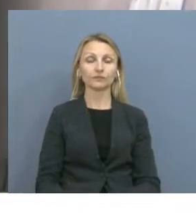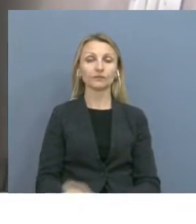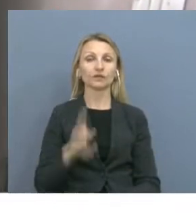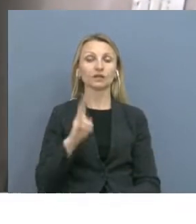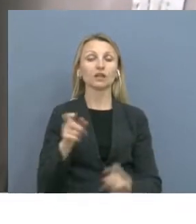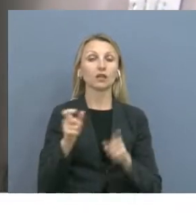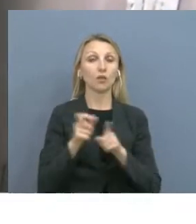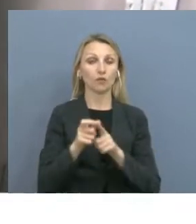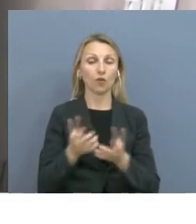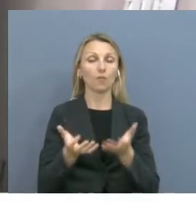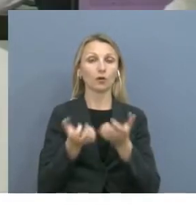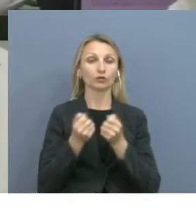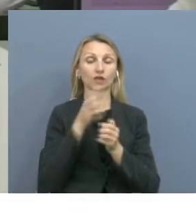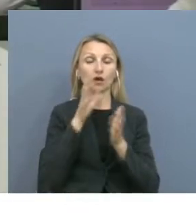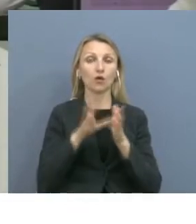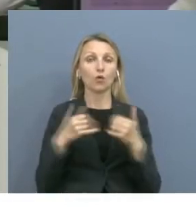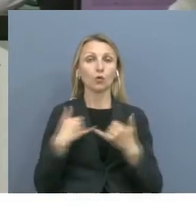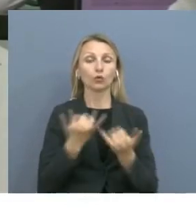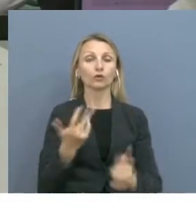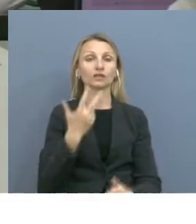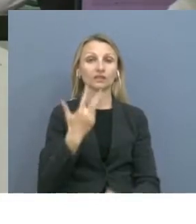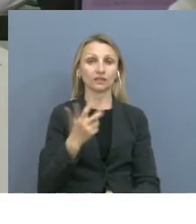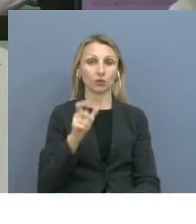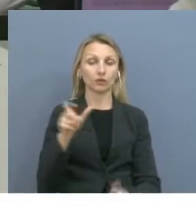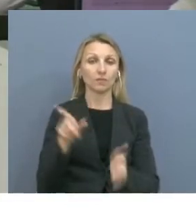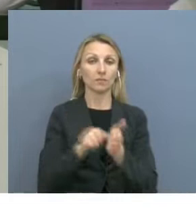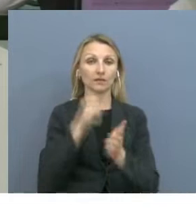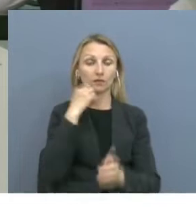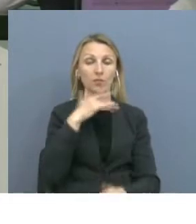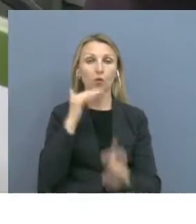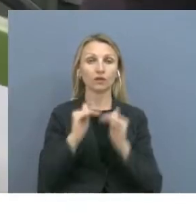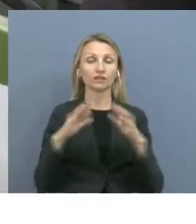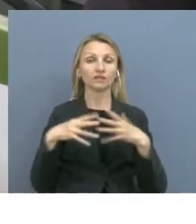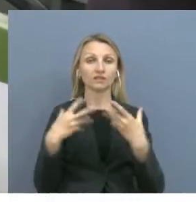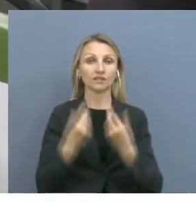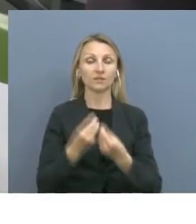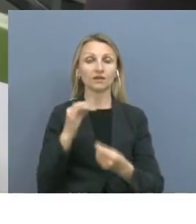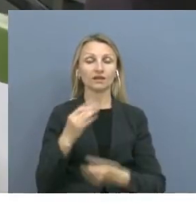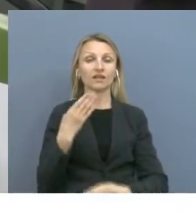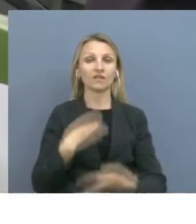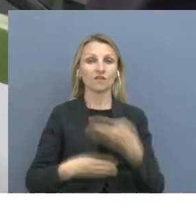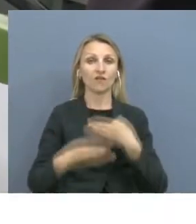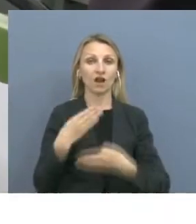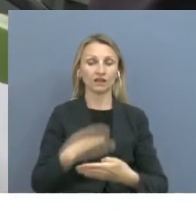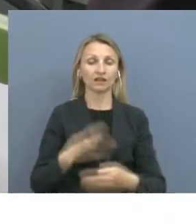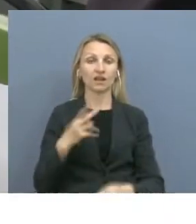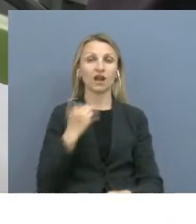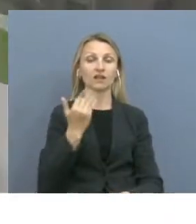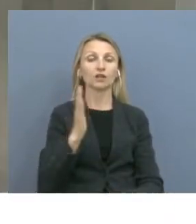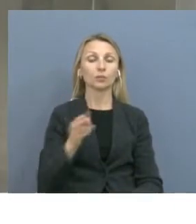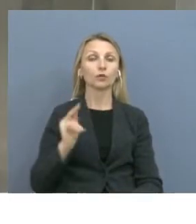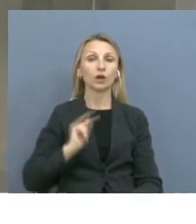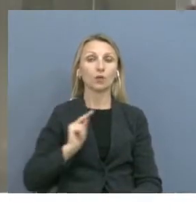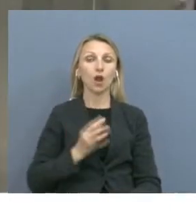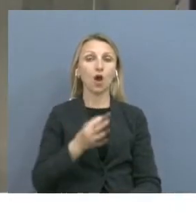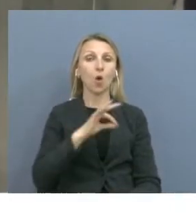в получении электронных услуг составят три категории граждан – пенсионеры, многодетные семьи, лица с ограниченными возможностями. Для них будет работать